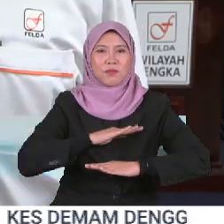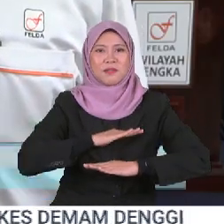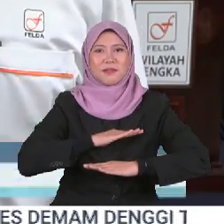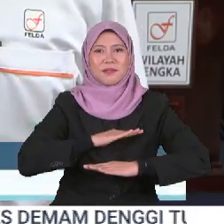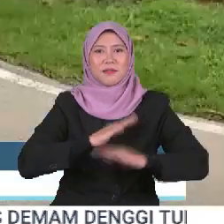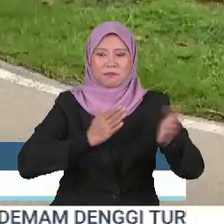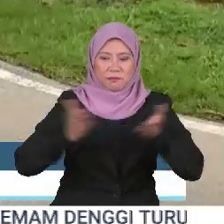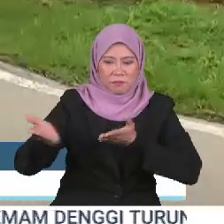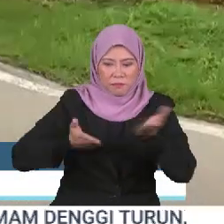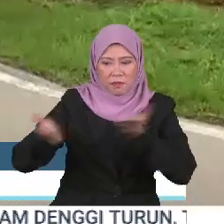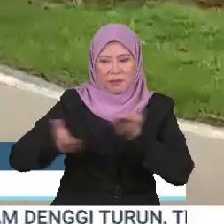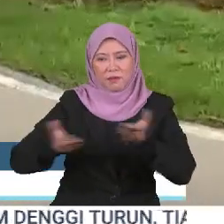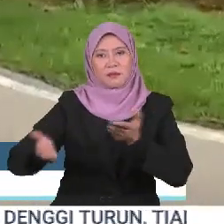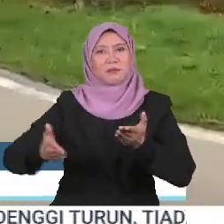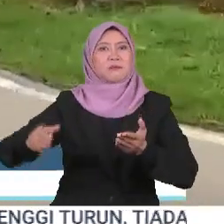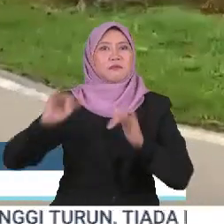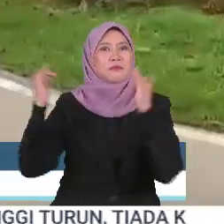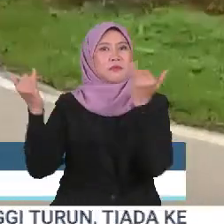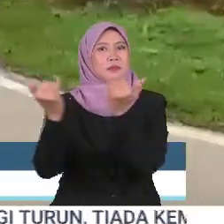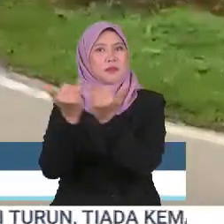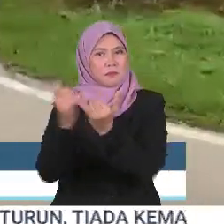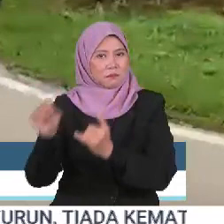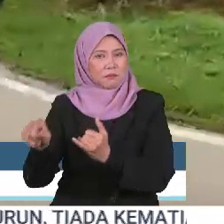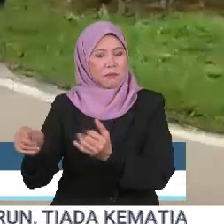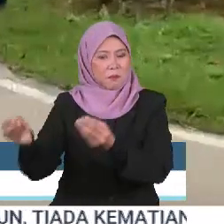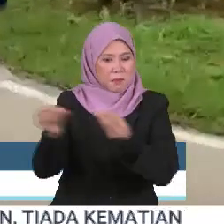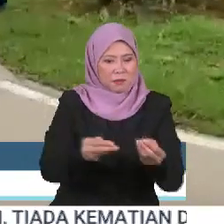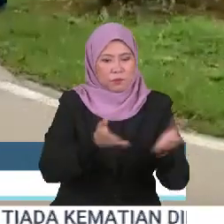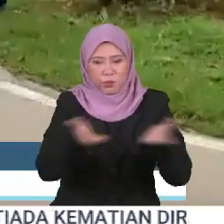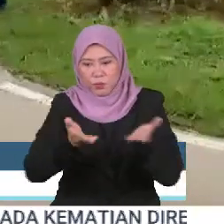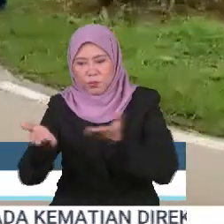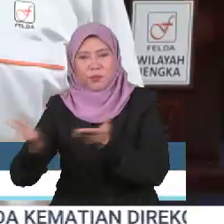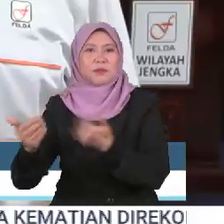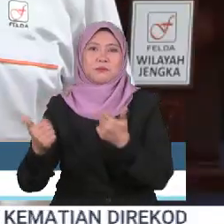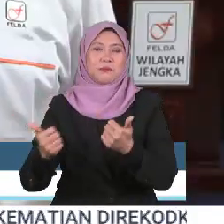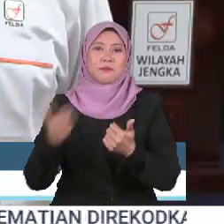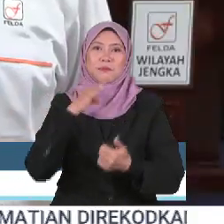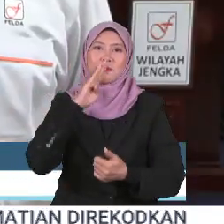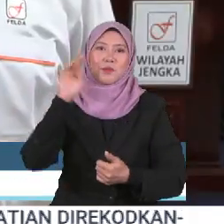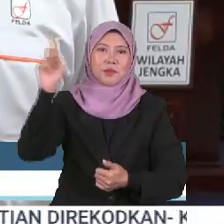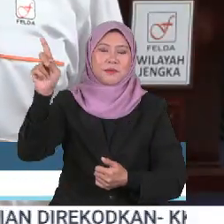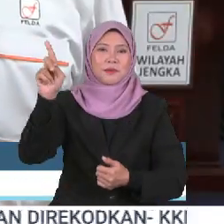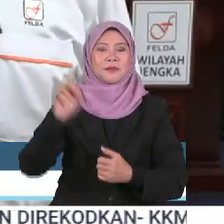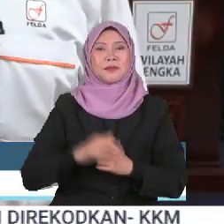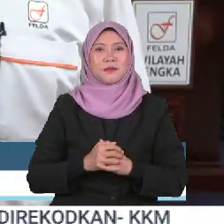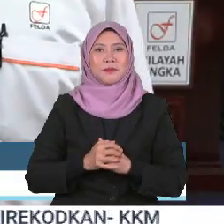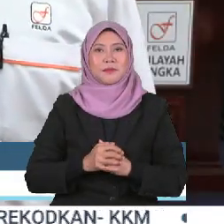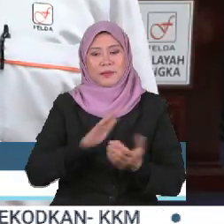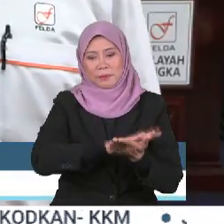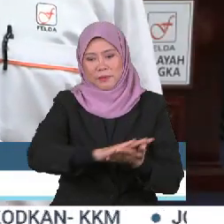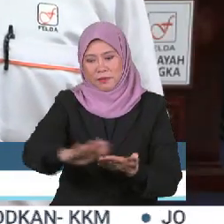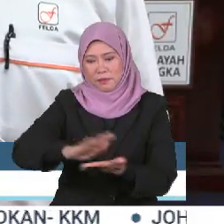dengan khidmat yang diberikan oleh syarikat api ini. Maknanya alhamdulillah lah, dari segi kebesaran